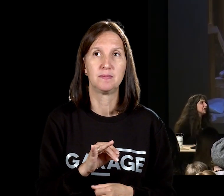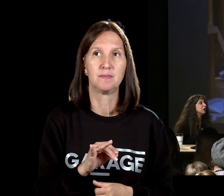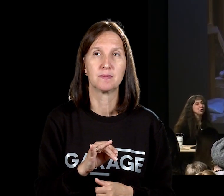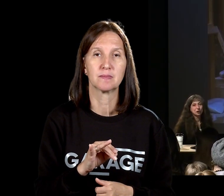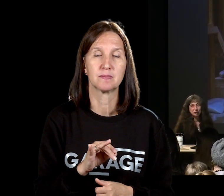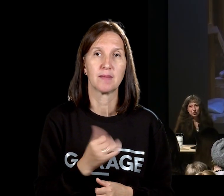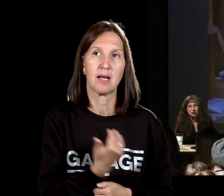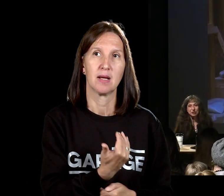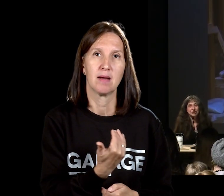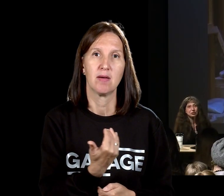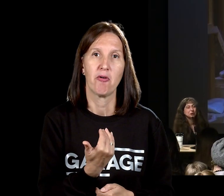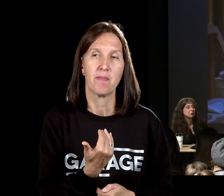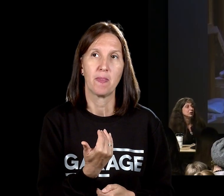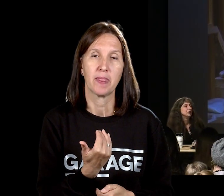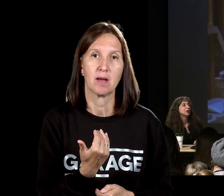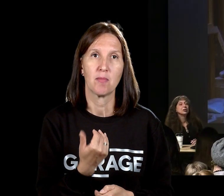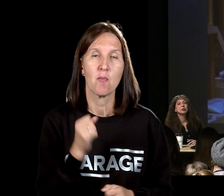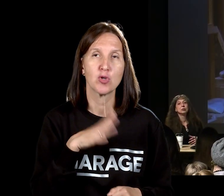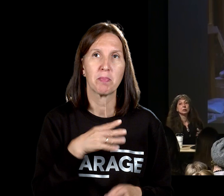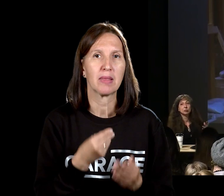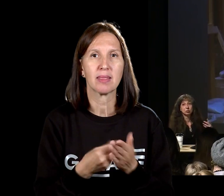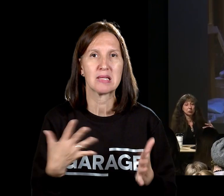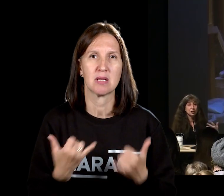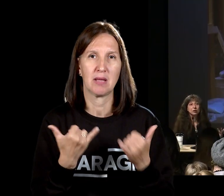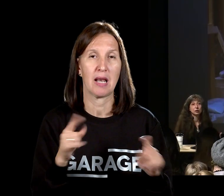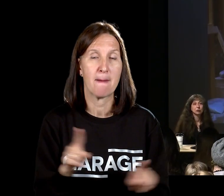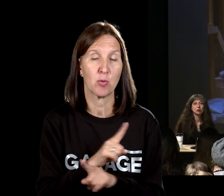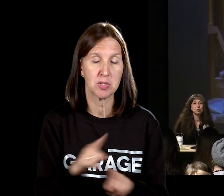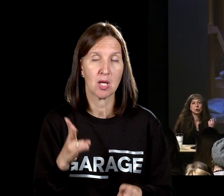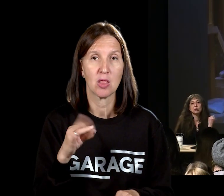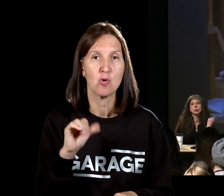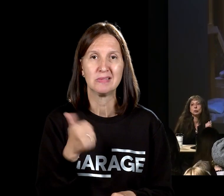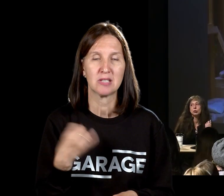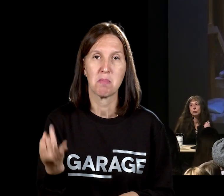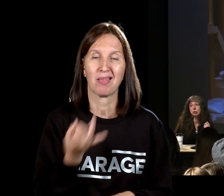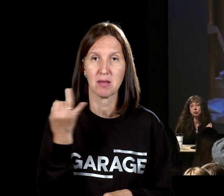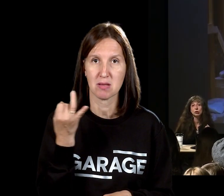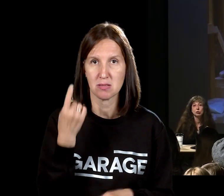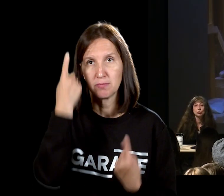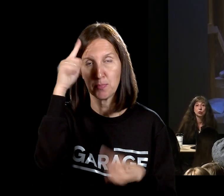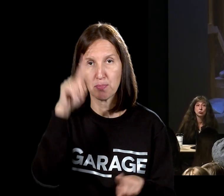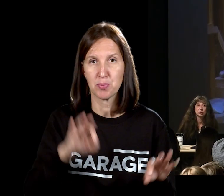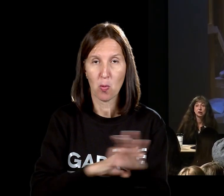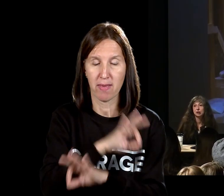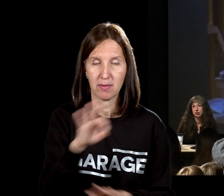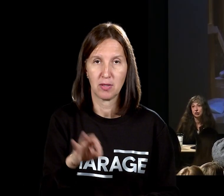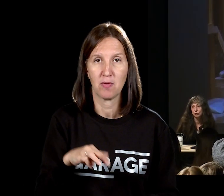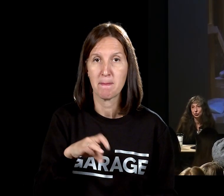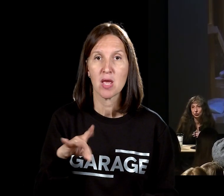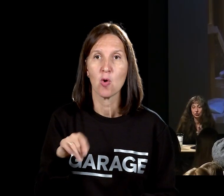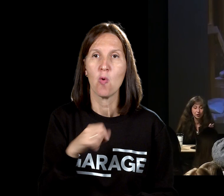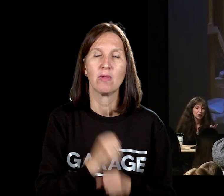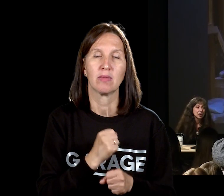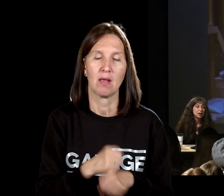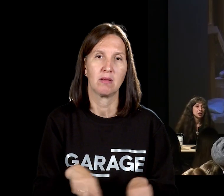бы легких для музеифицирования, но самых интересных проектов того времени. Миро довольно много работал со